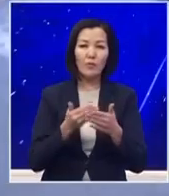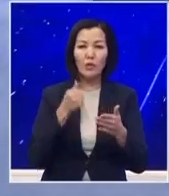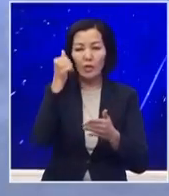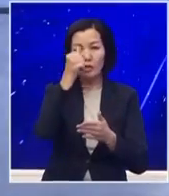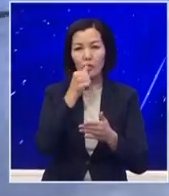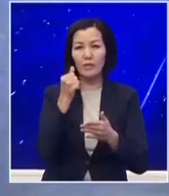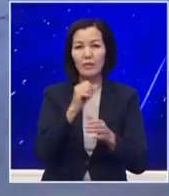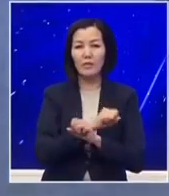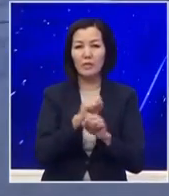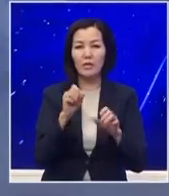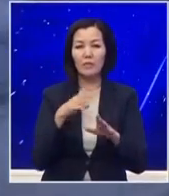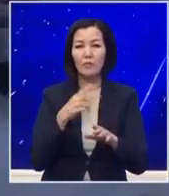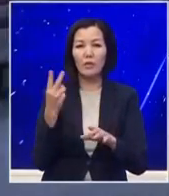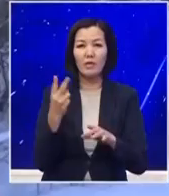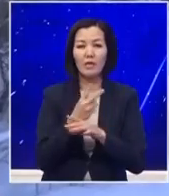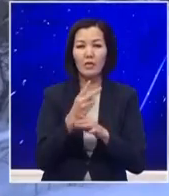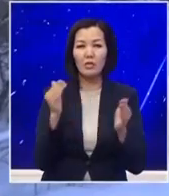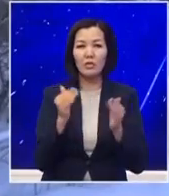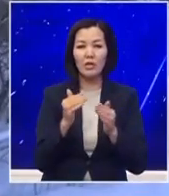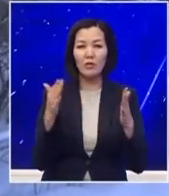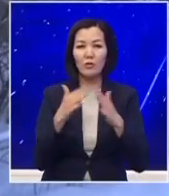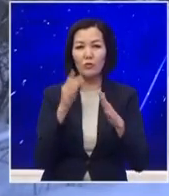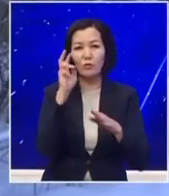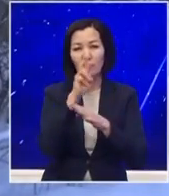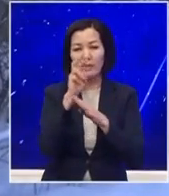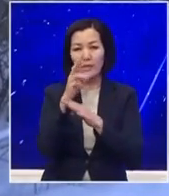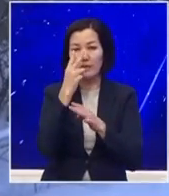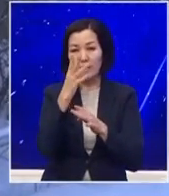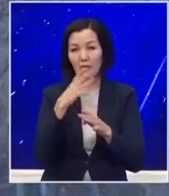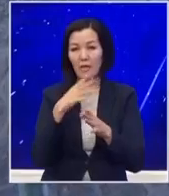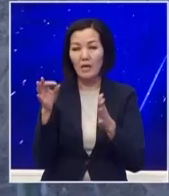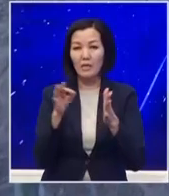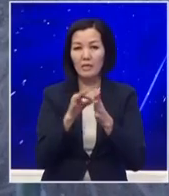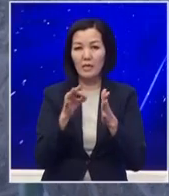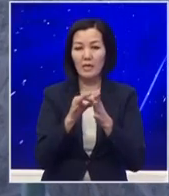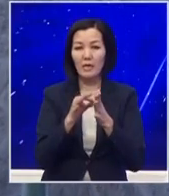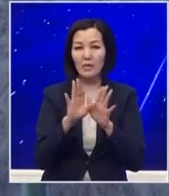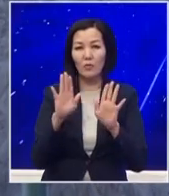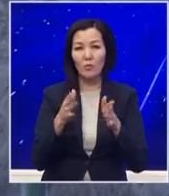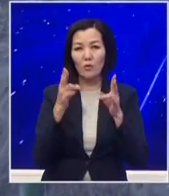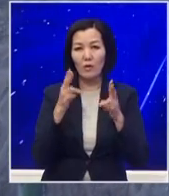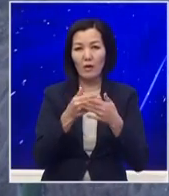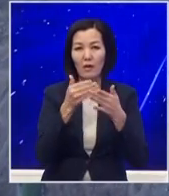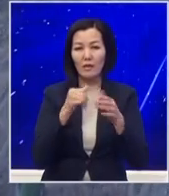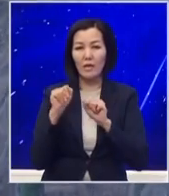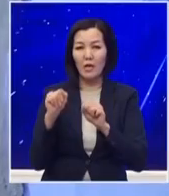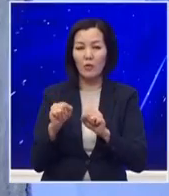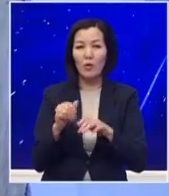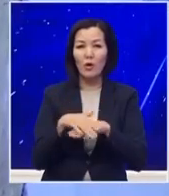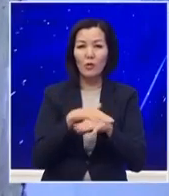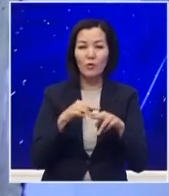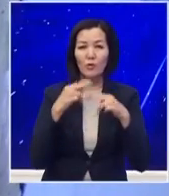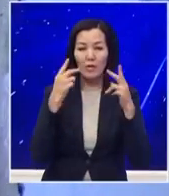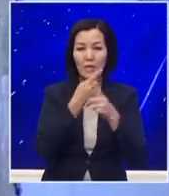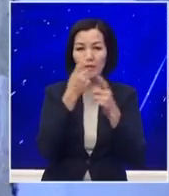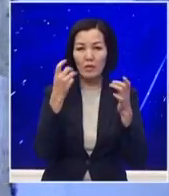соңында жарылыс болған екінші шағын ауданындағы үйлерді аралады. Мұндағы мақсаты оқыс оқиғалардың алдын алу. Тұрғындарға